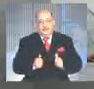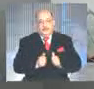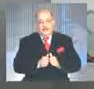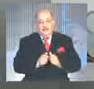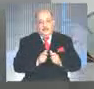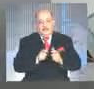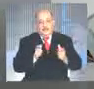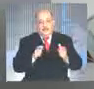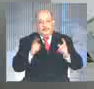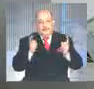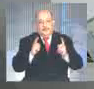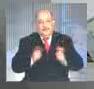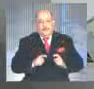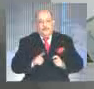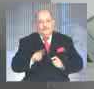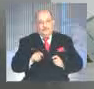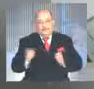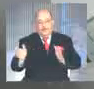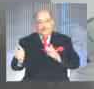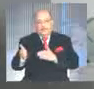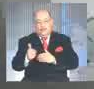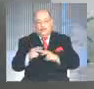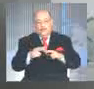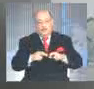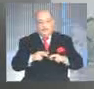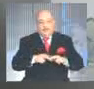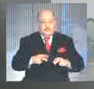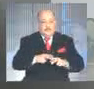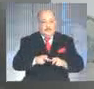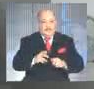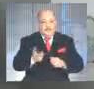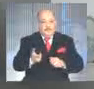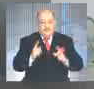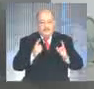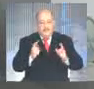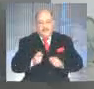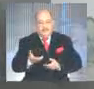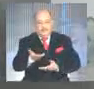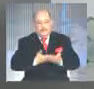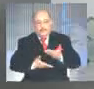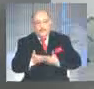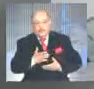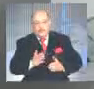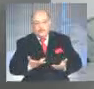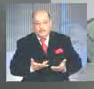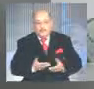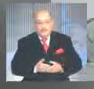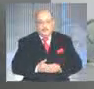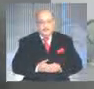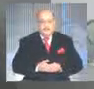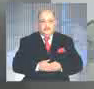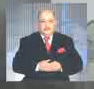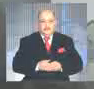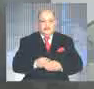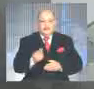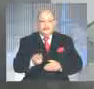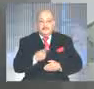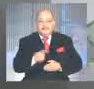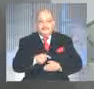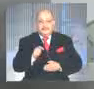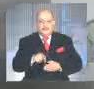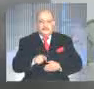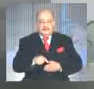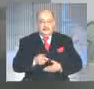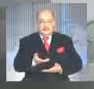تونس قانون يخص بطاقات متجدده، وخاصة معناها كانت صعوبات في